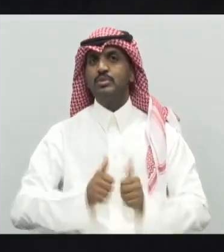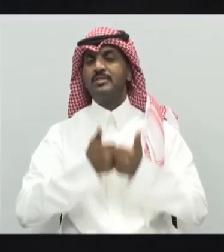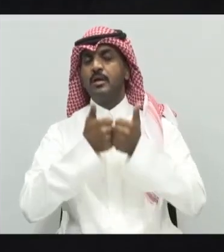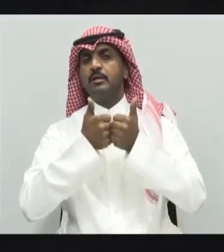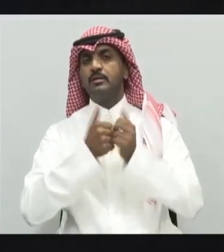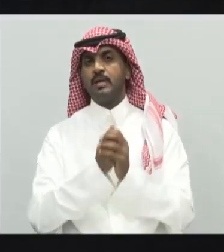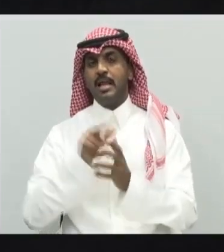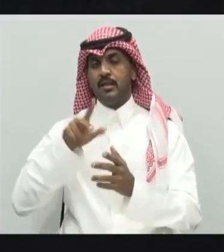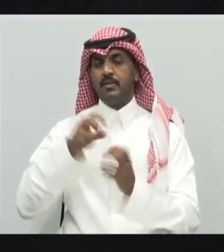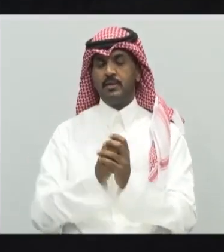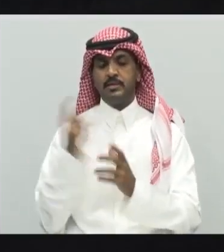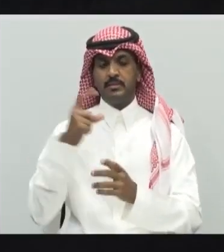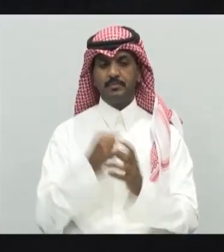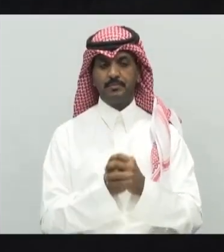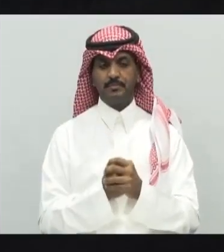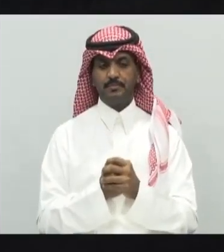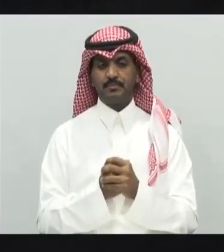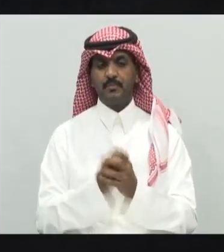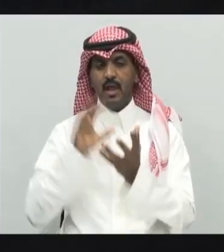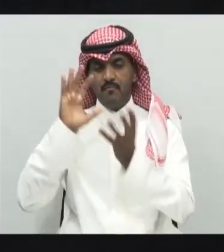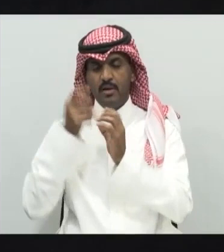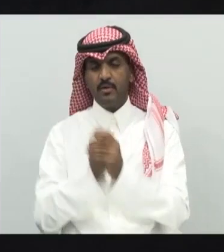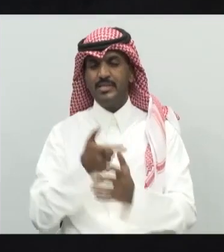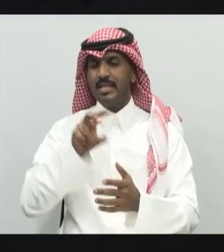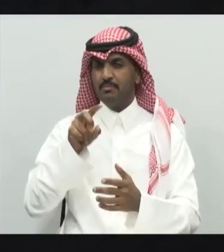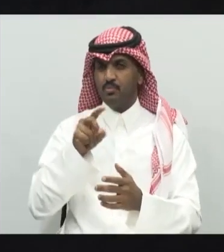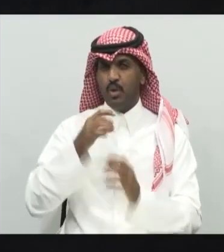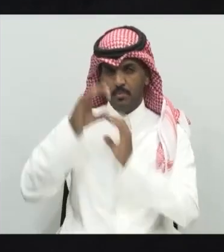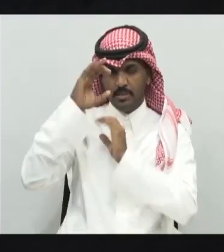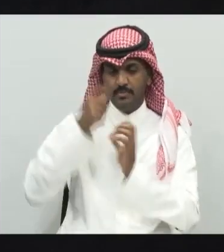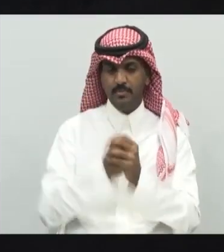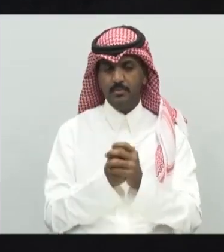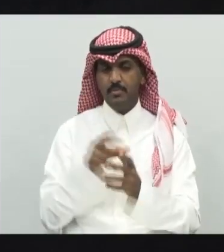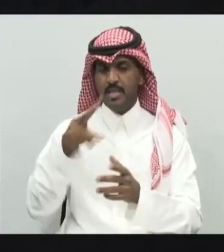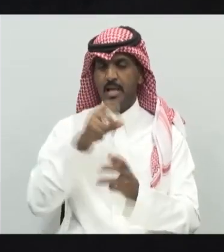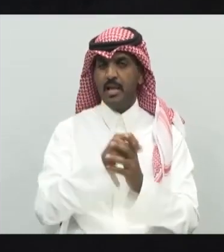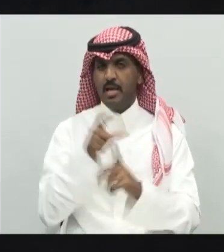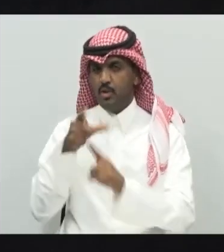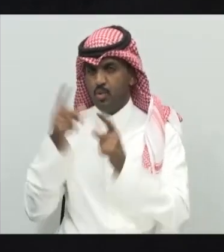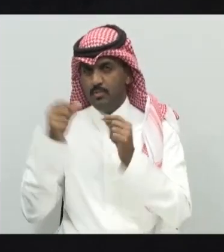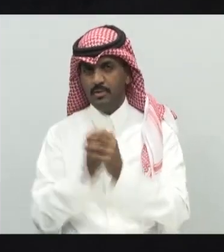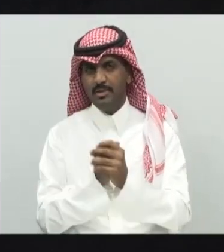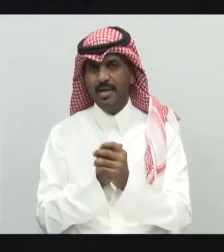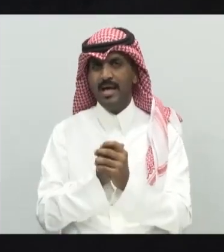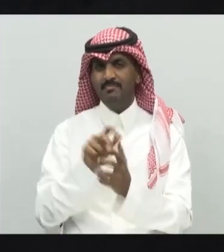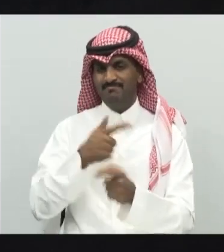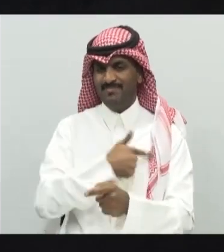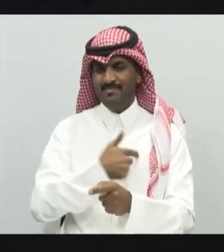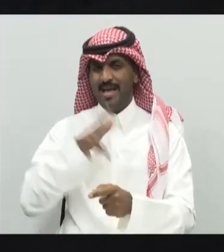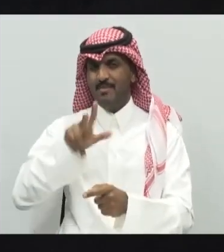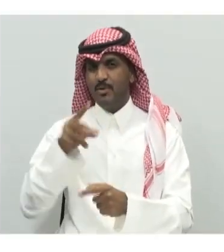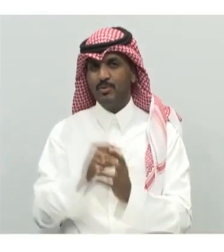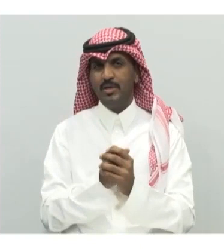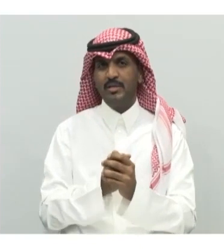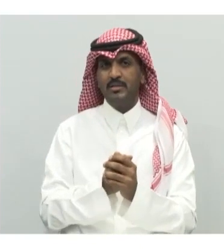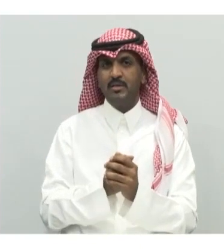الاسلاميه اذا الفلك الاستطلاب والمرصد مثال على العلماء البيروني اعد